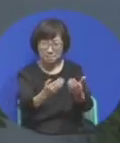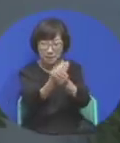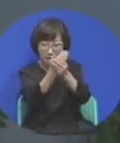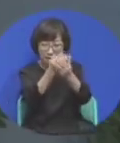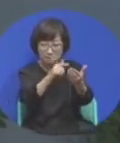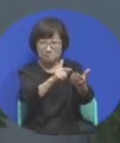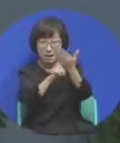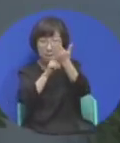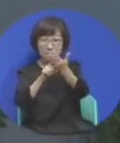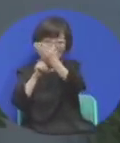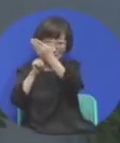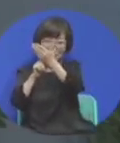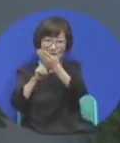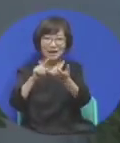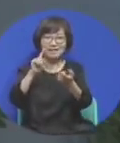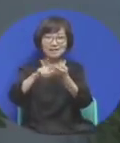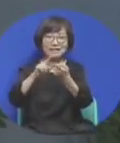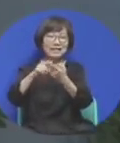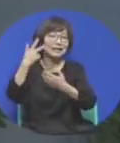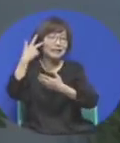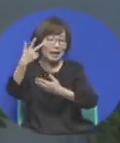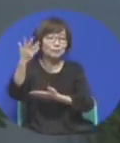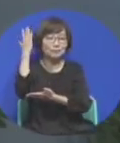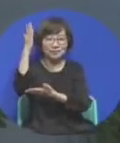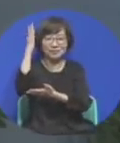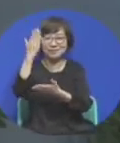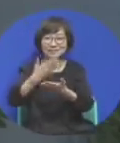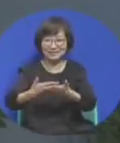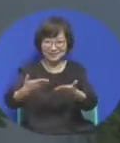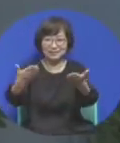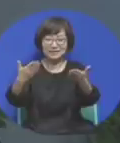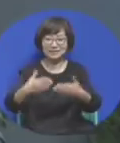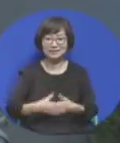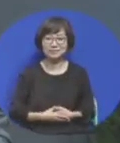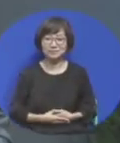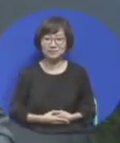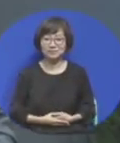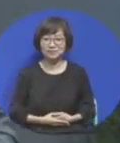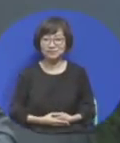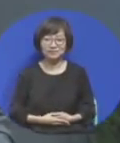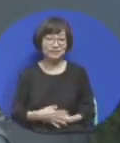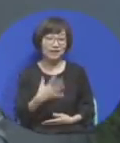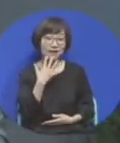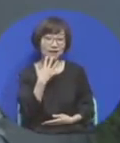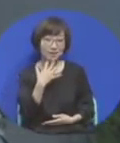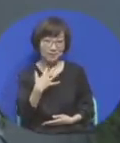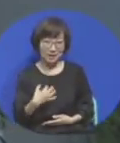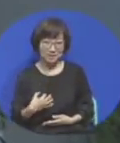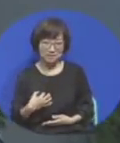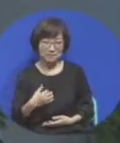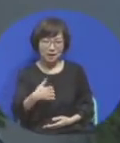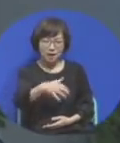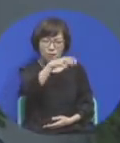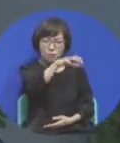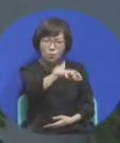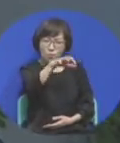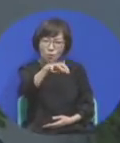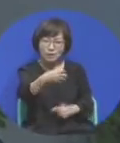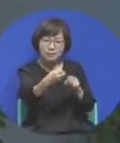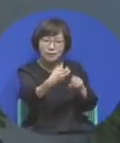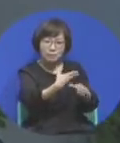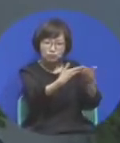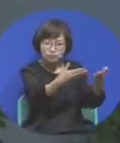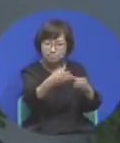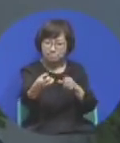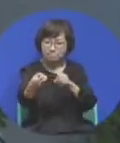of what happened more next week, of what happened wherever Abraham went holding on to this covenant. 아브라함이 가는 곳마다 답을 준 거예요.